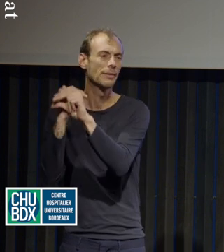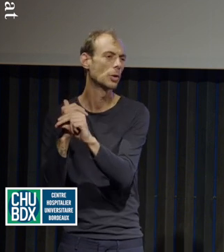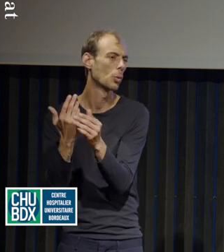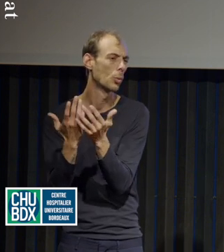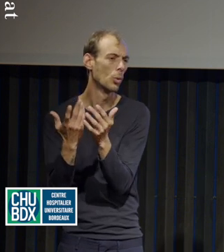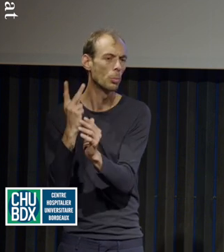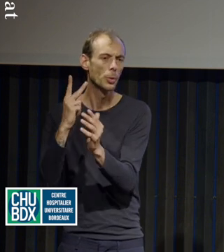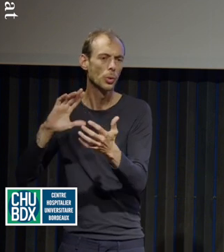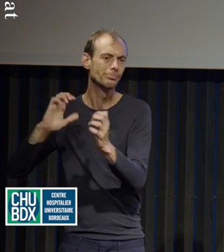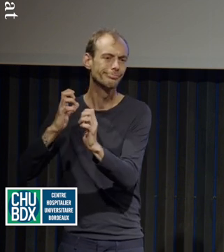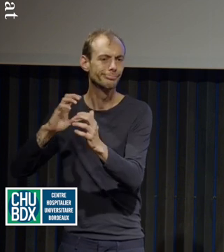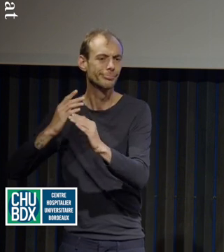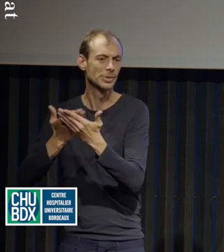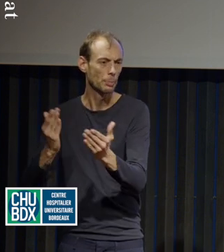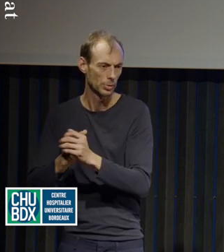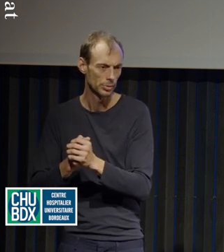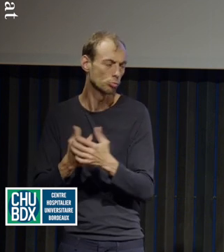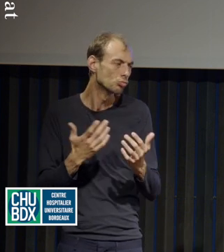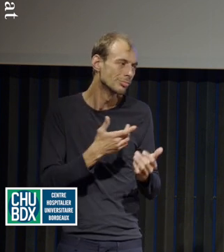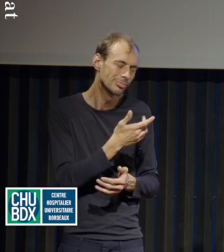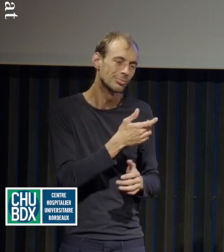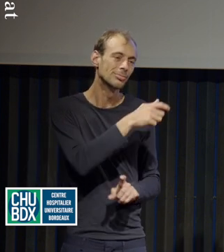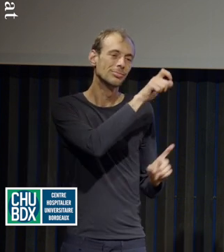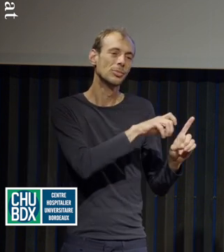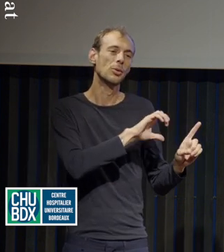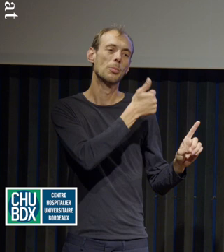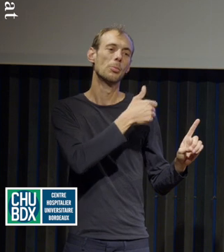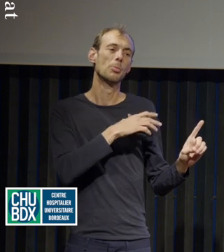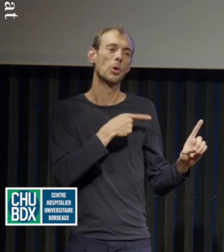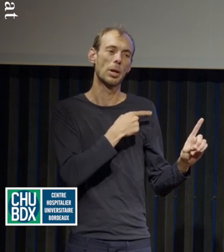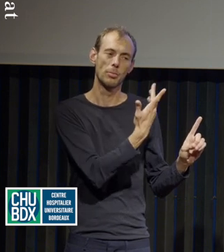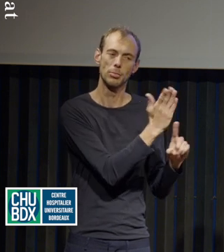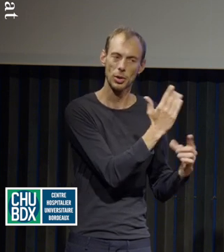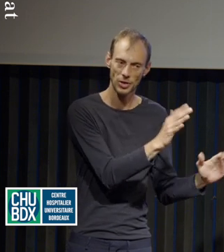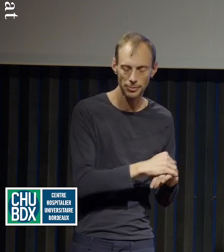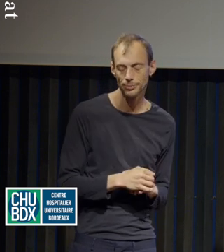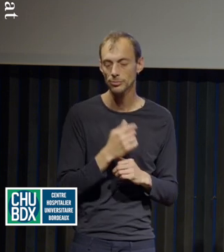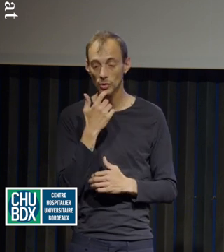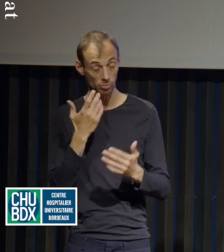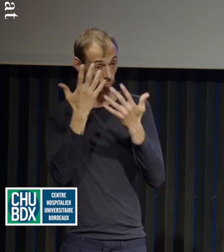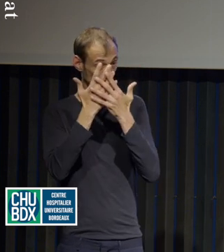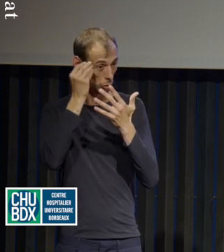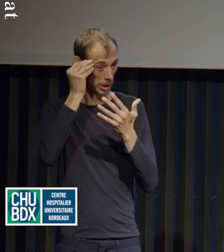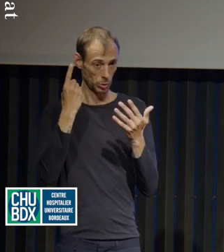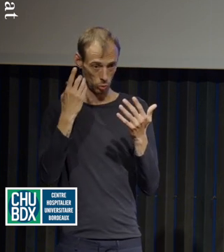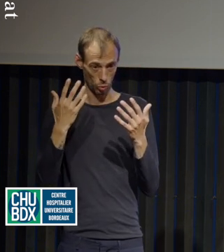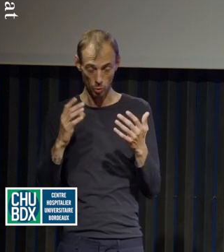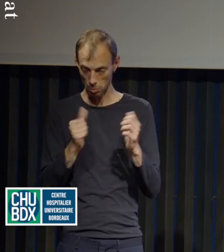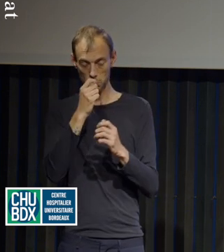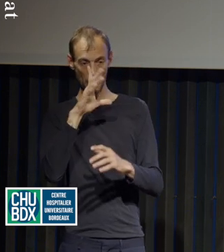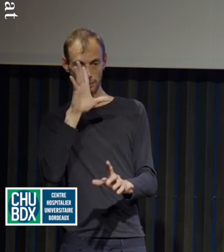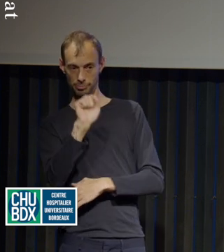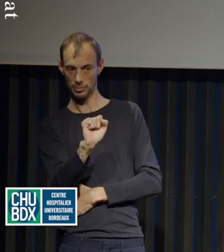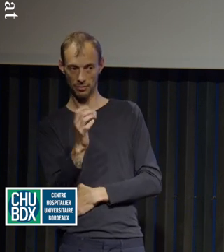été présenté, c'est que donc les troubles psychiatriques, de façon générale, donc vont se manifester par tout un ensemble de